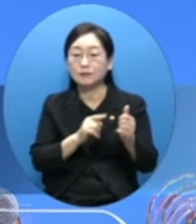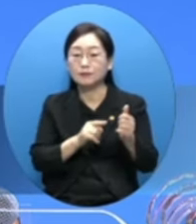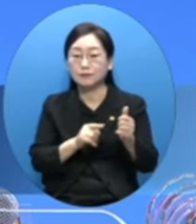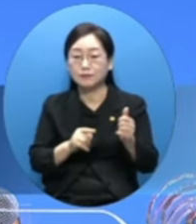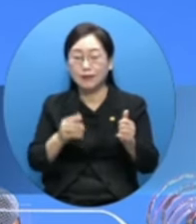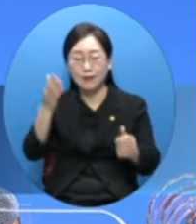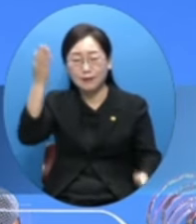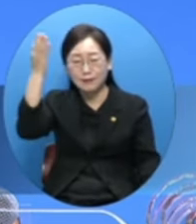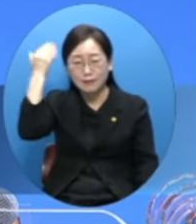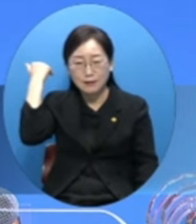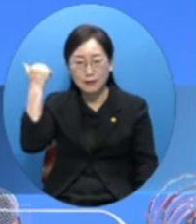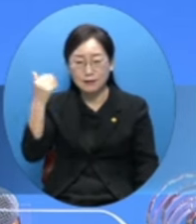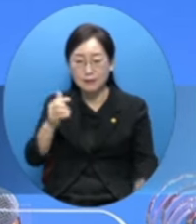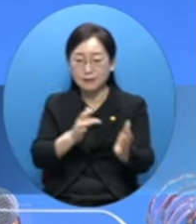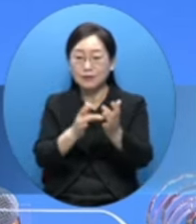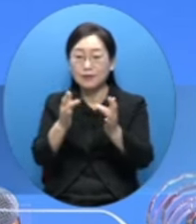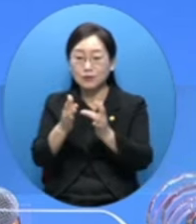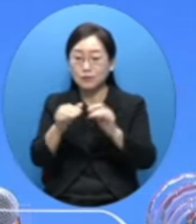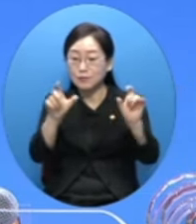당시 예수님 당시